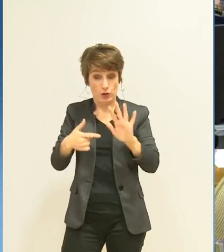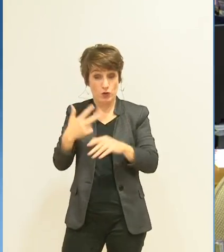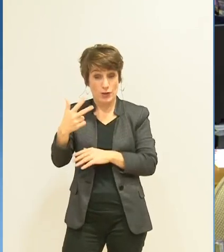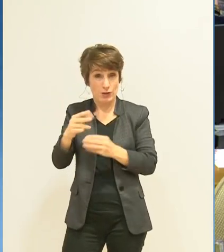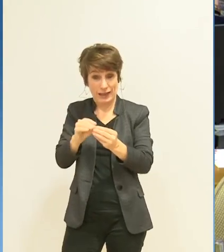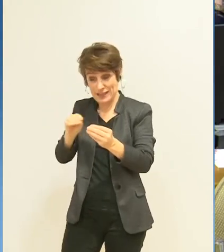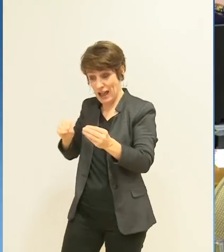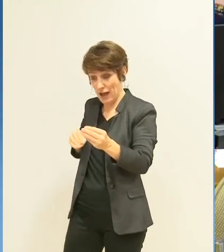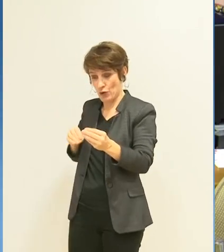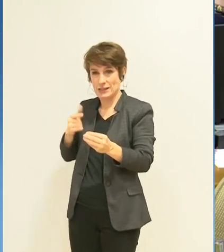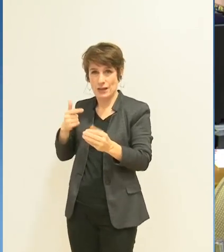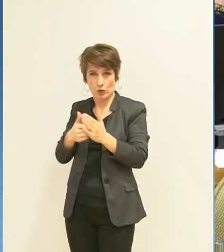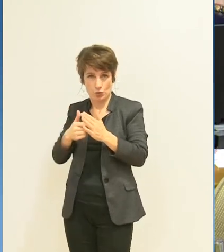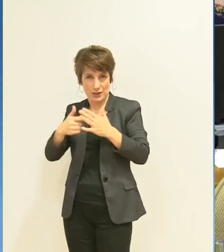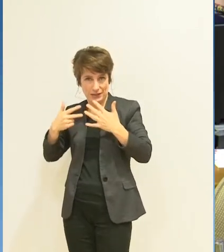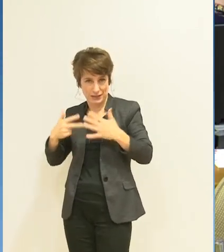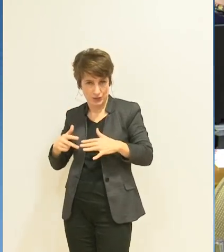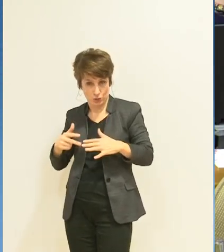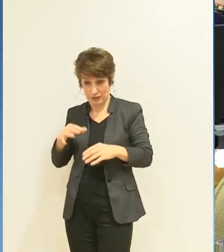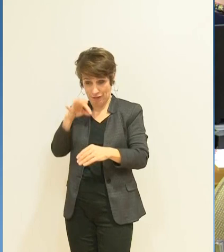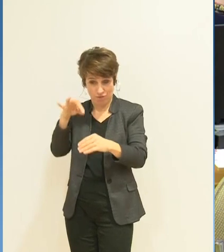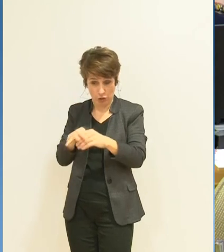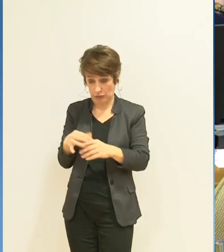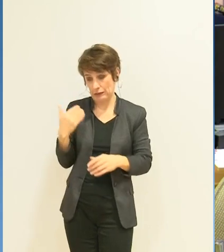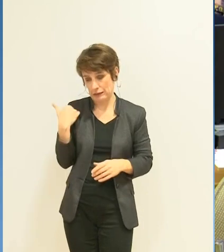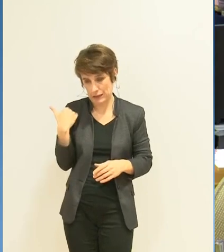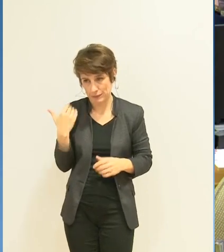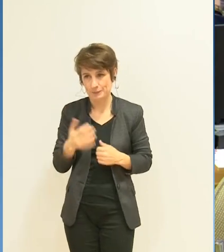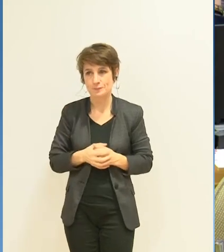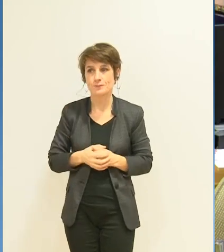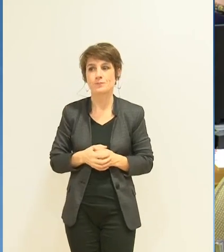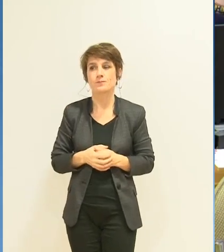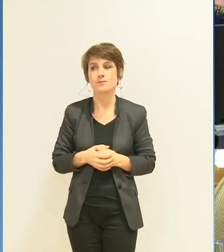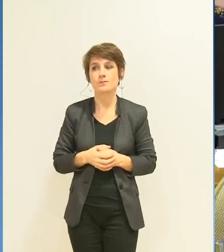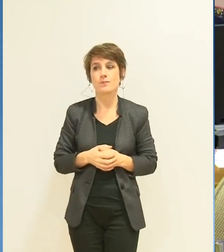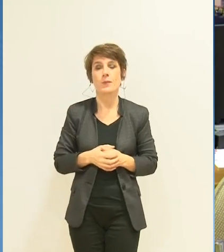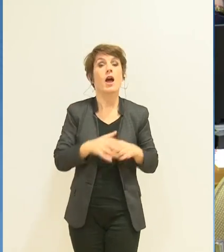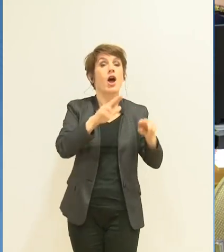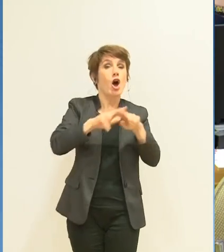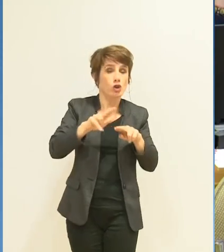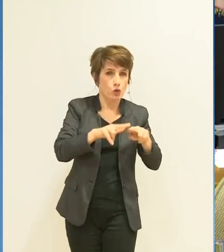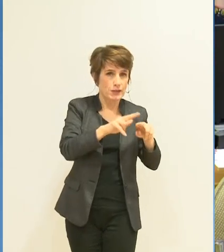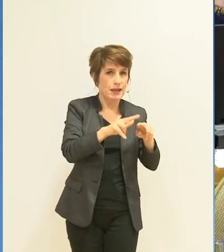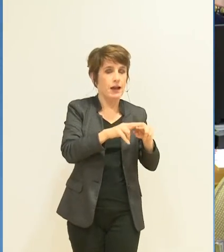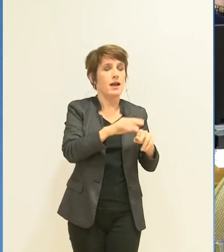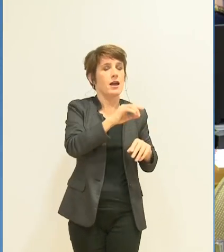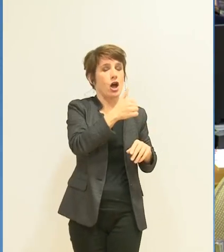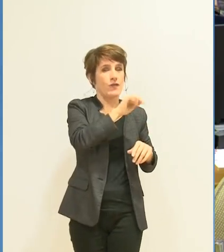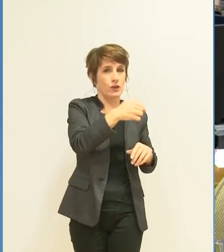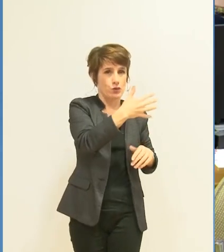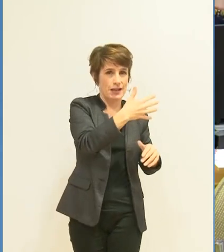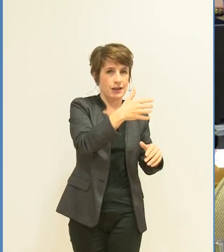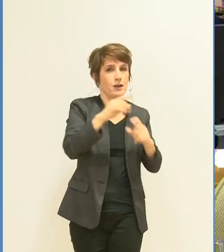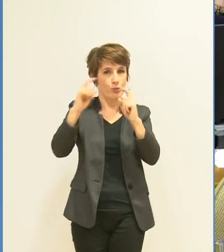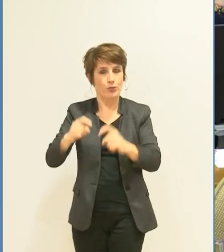de la délibération numéro 6 qui a été déjà voté pour l'entretien on passe de 1 5 million d'euros 1,3 million d'euros